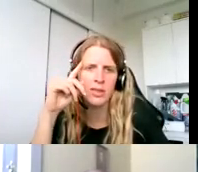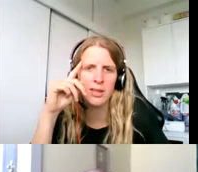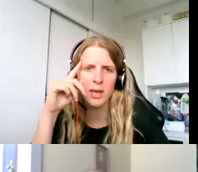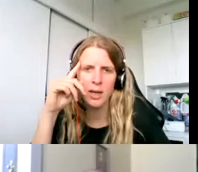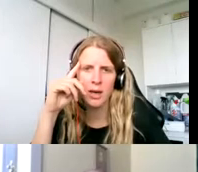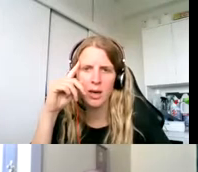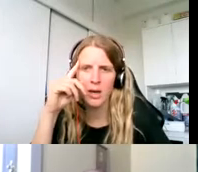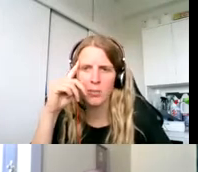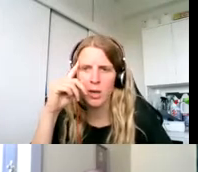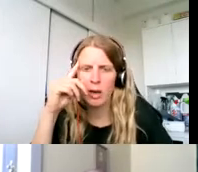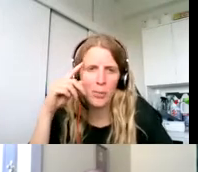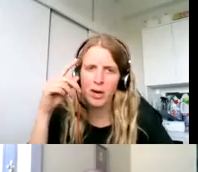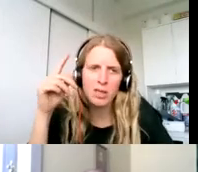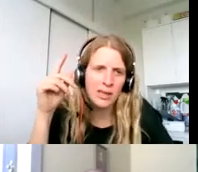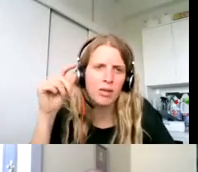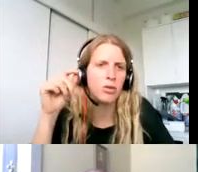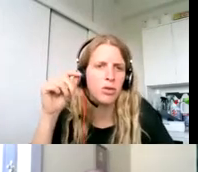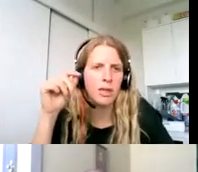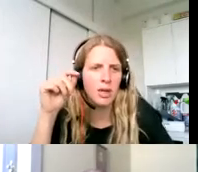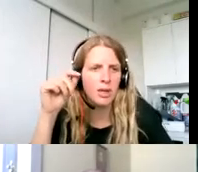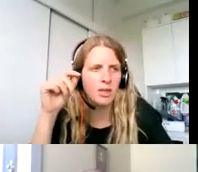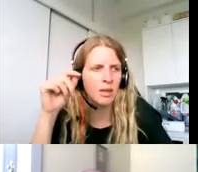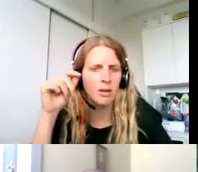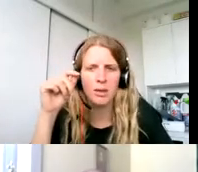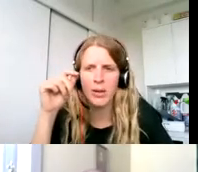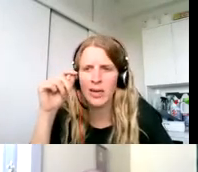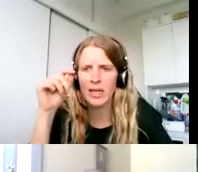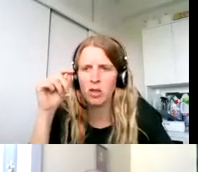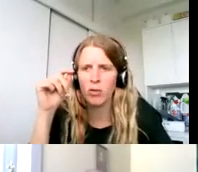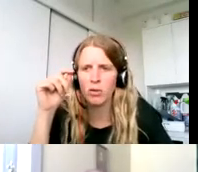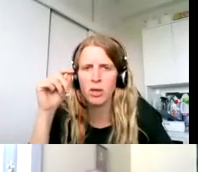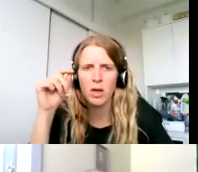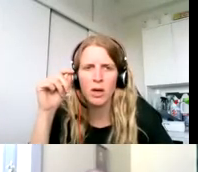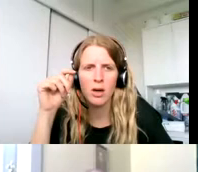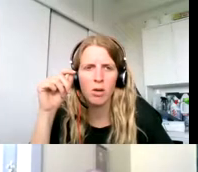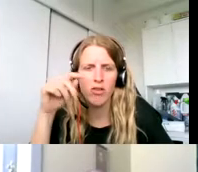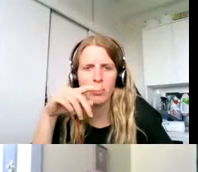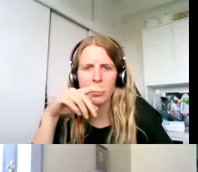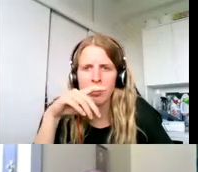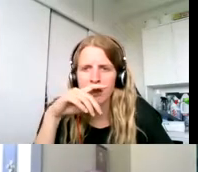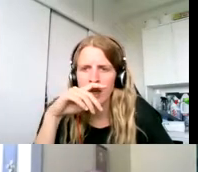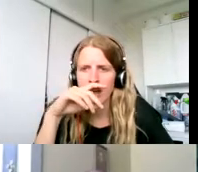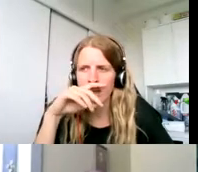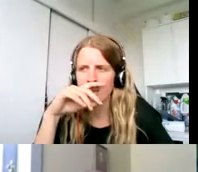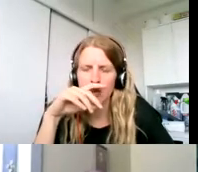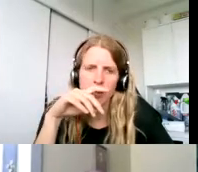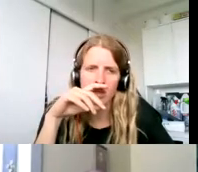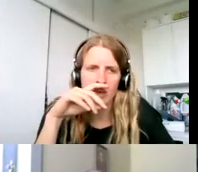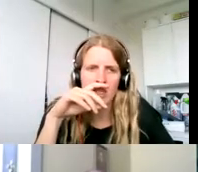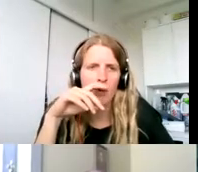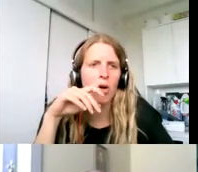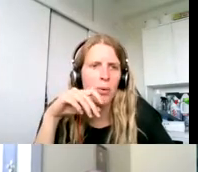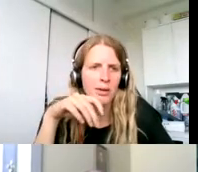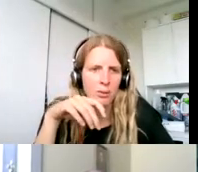bestuur hebt zitten. Hè. We proberen dat ook zeker niet te veroordelen als die gemeente daar iets vlotter over beslist. Dat is gewoon